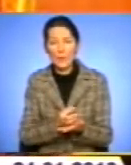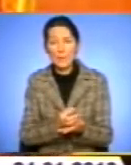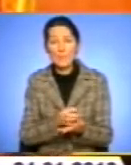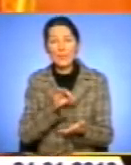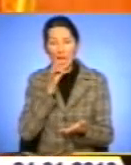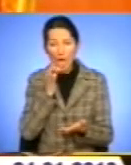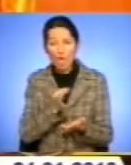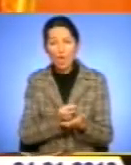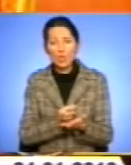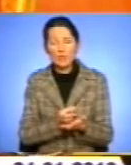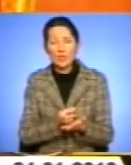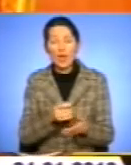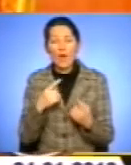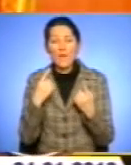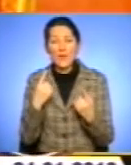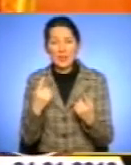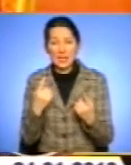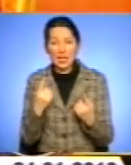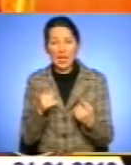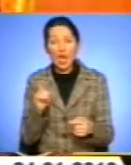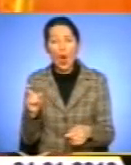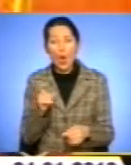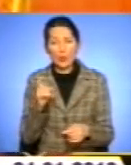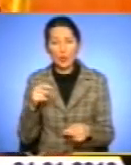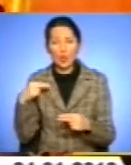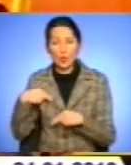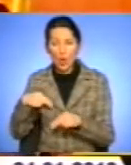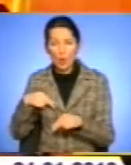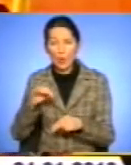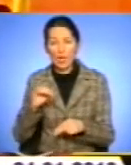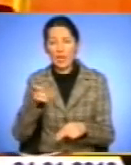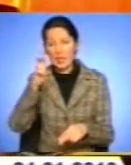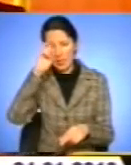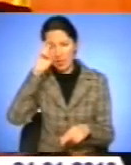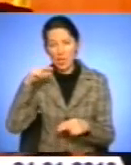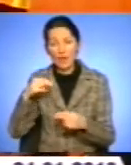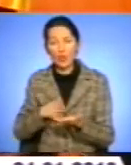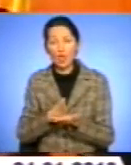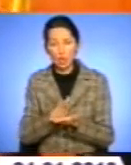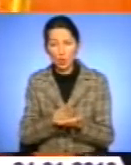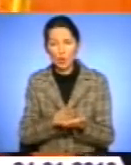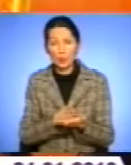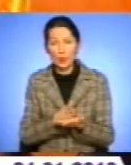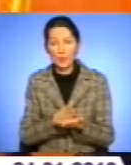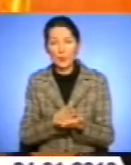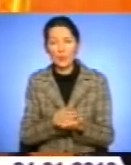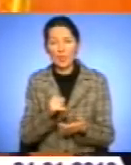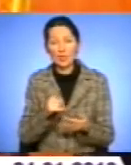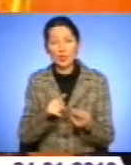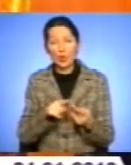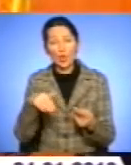допомогти у їх вирішенні. Це стосується кожного, хто має відношення до обслуговування людей. Степан Кобіс –